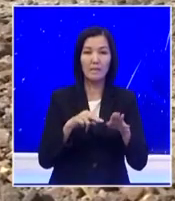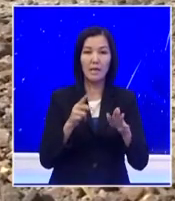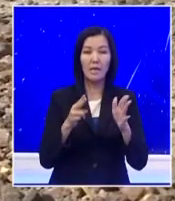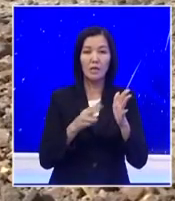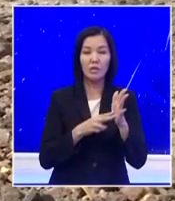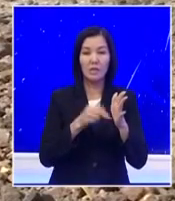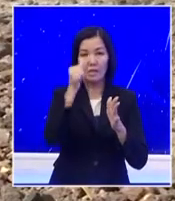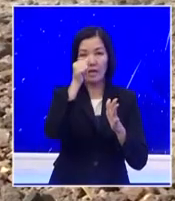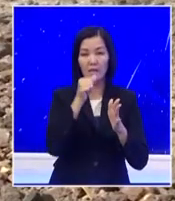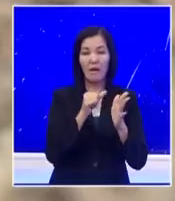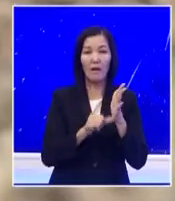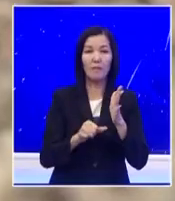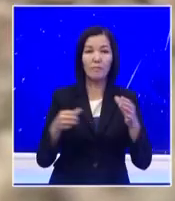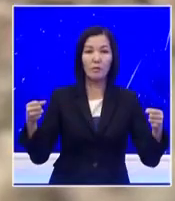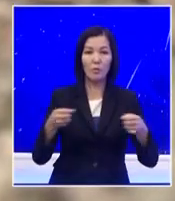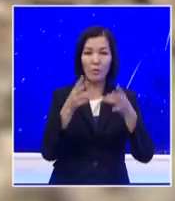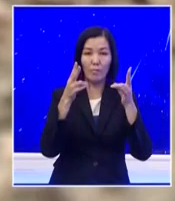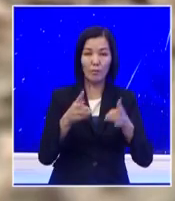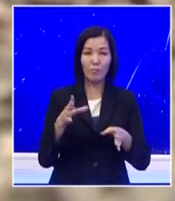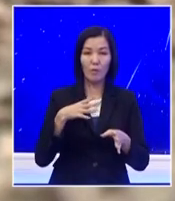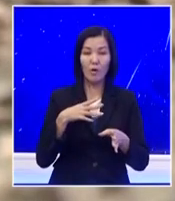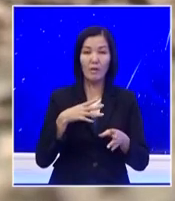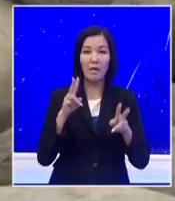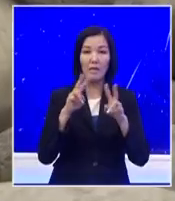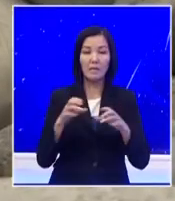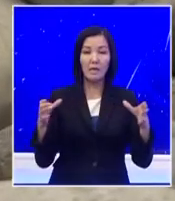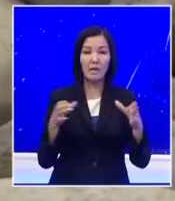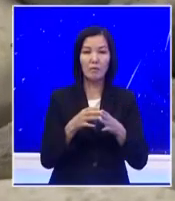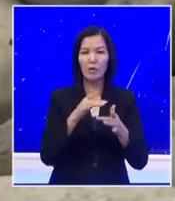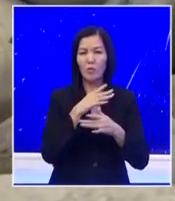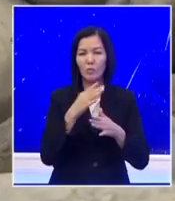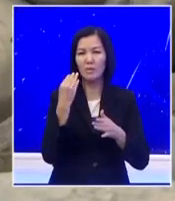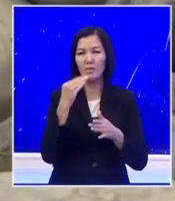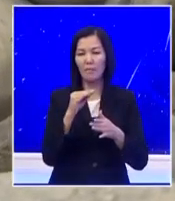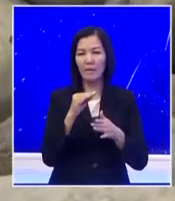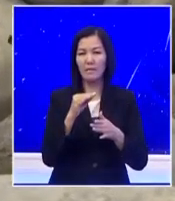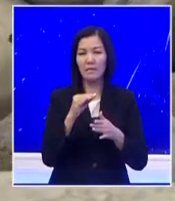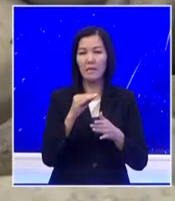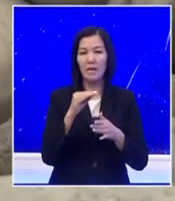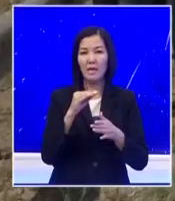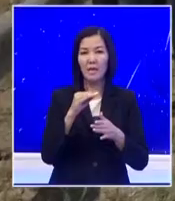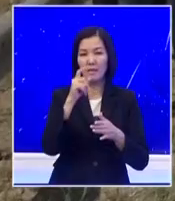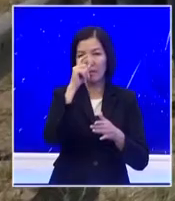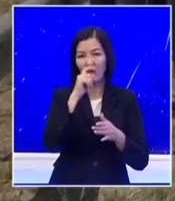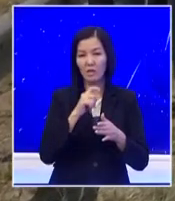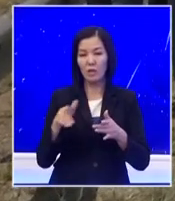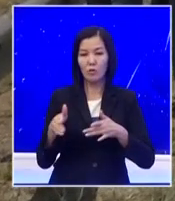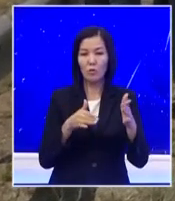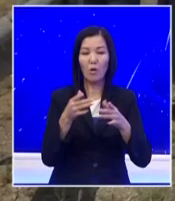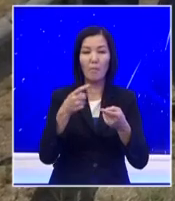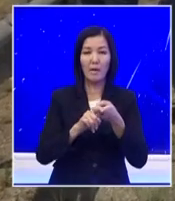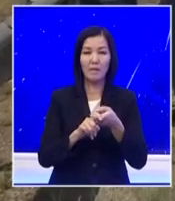айда 60-тан астам жол көлік оқиғасы болған. Сарапшылар жол апаты көбіне сапасы салынған жолға да байланысты дейді. Бүгінгі